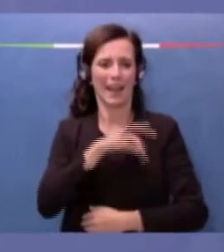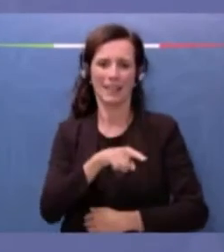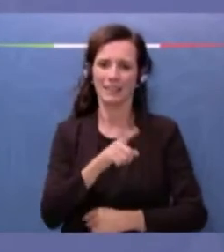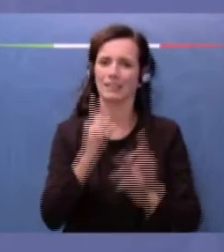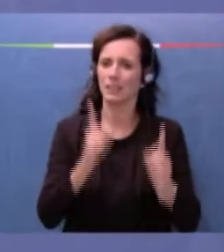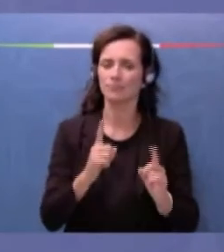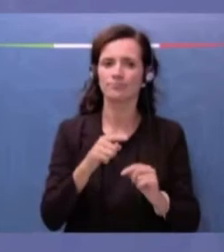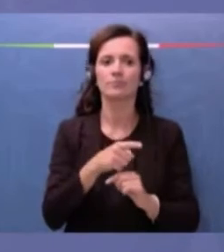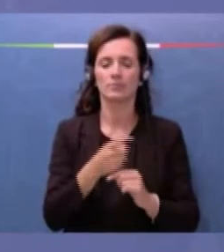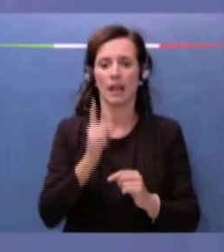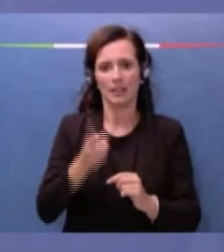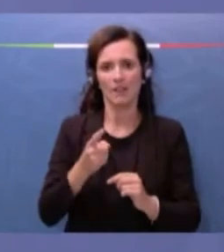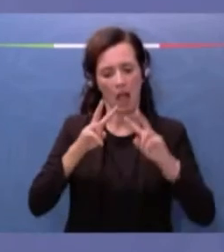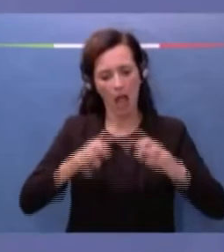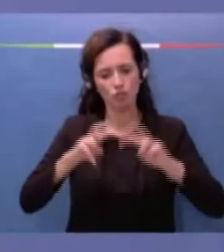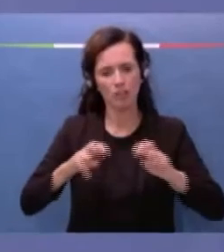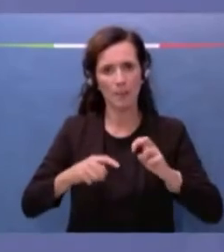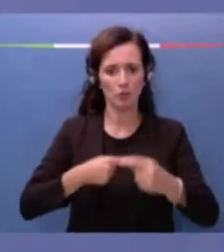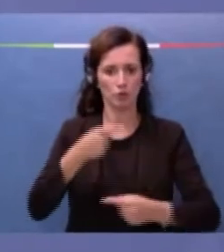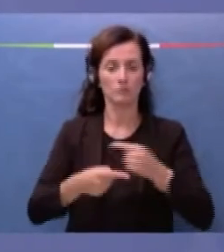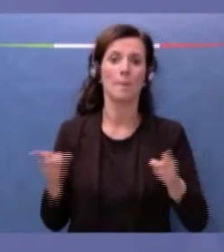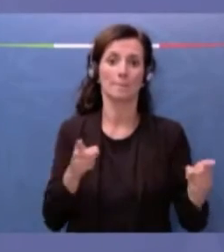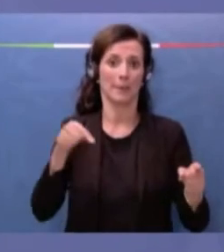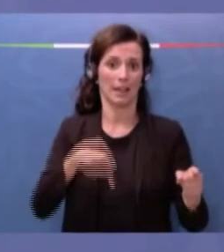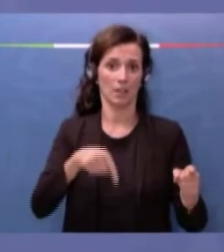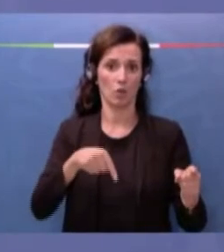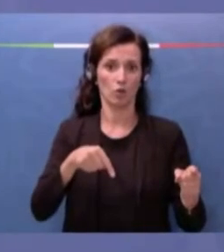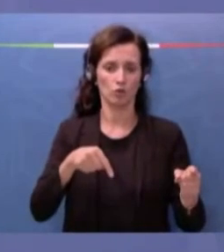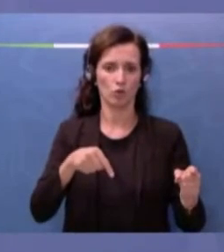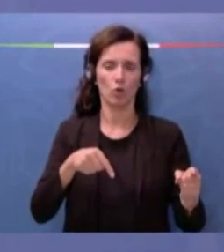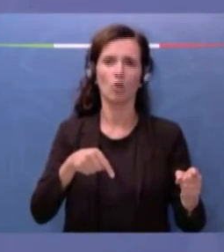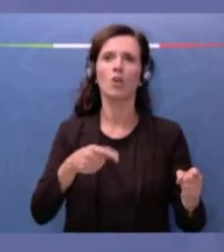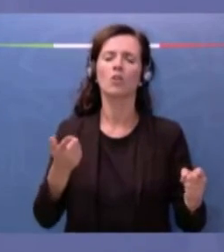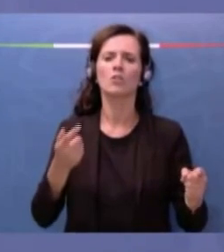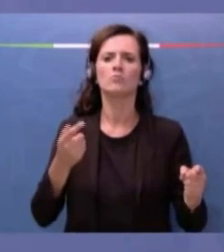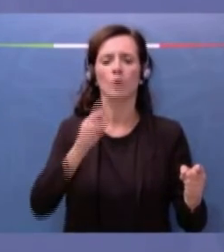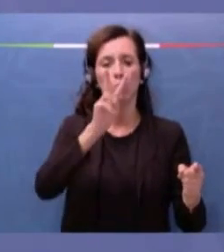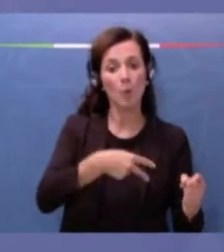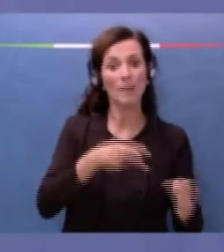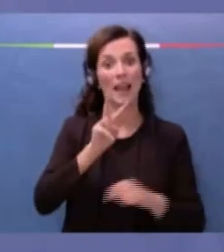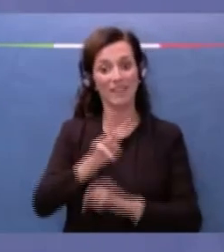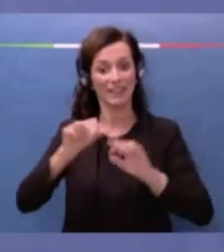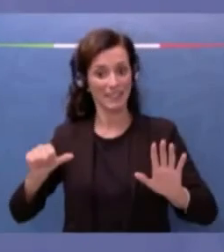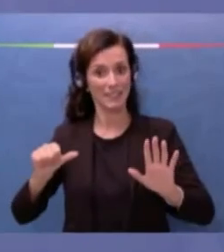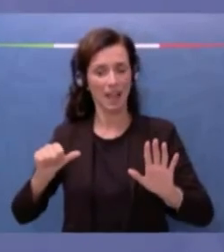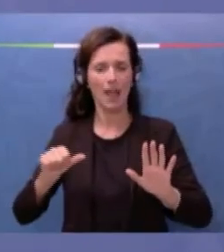l'accertamento avverrà in questo periodo e soltanto nel 2026 se ne riparlerà.